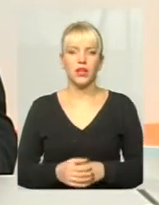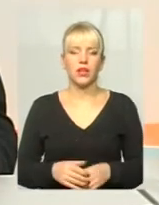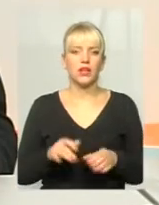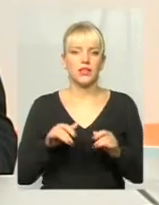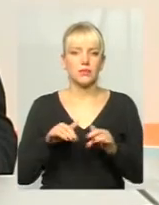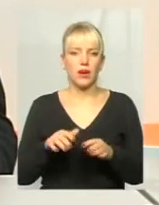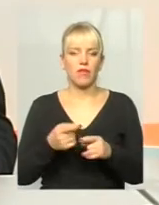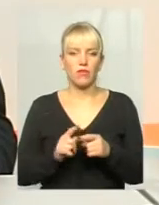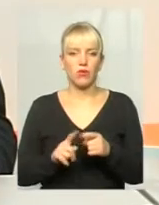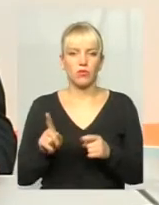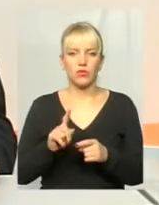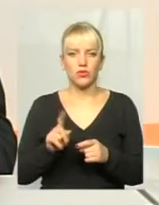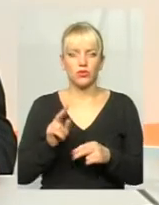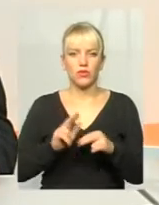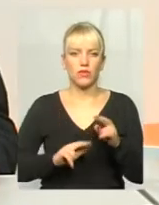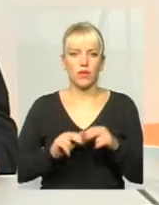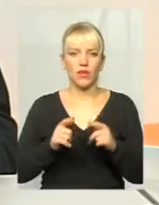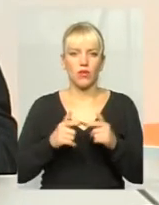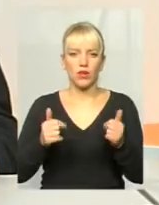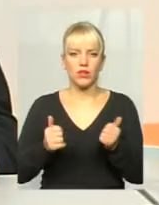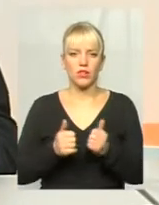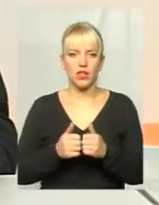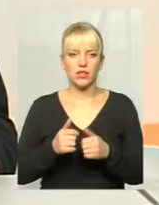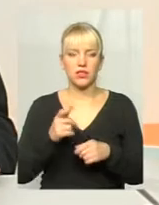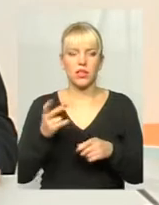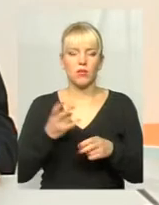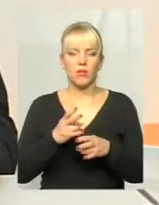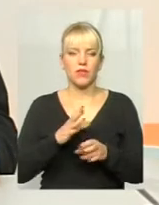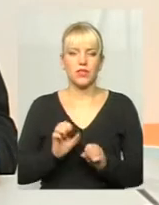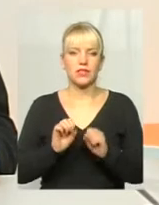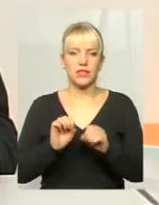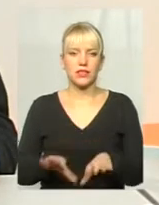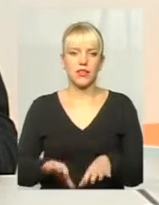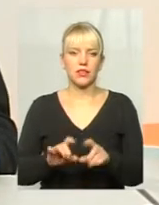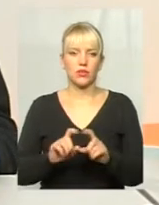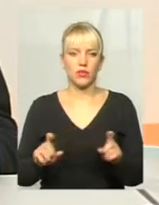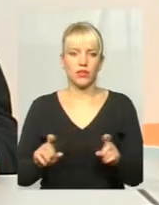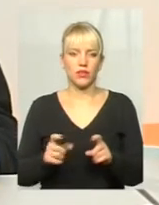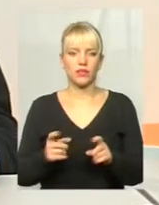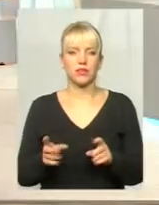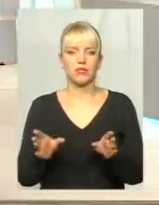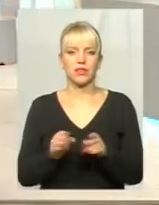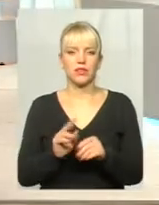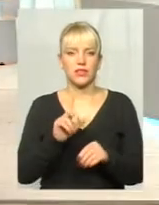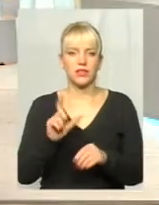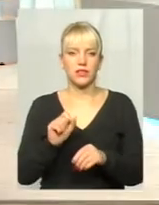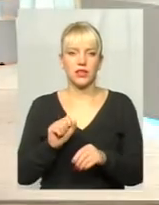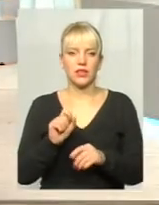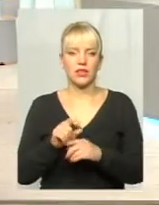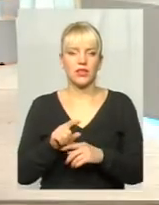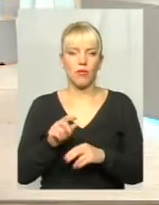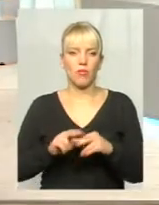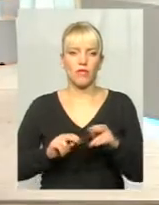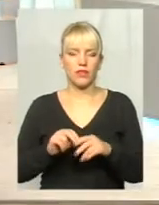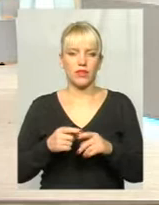в тому, що будівельна організація ліцензована повинна здати об'єкт. Ну, спільно з замовником, звичайно. Ну, зрозуміло,